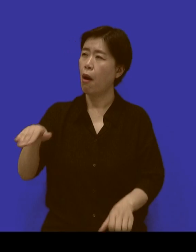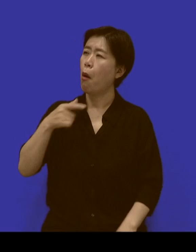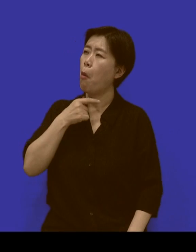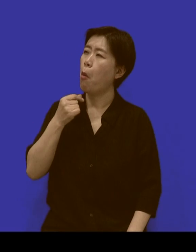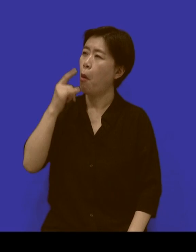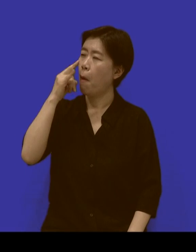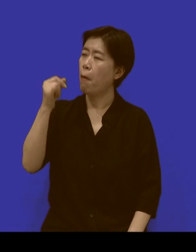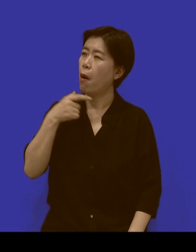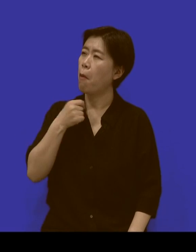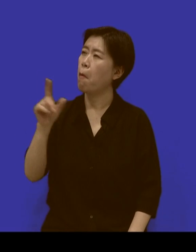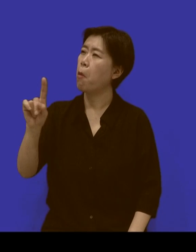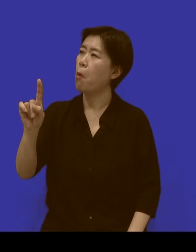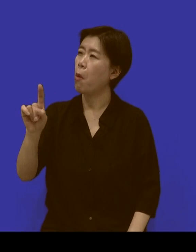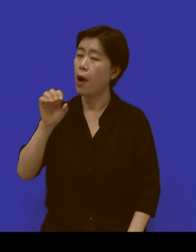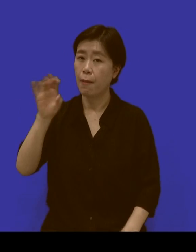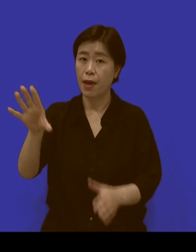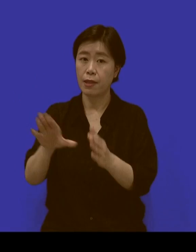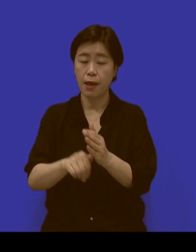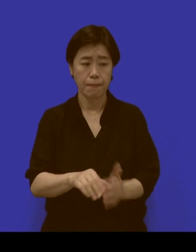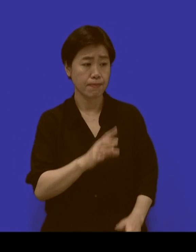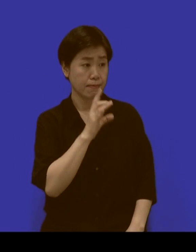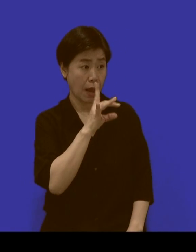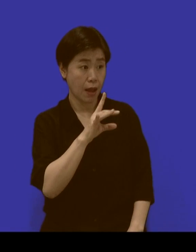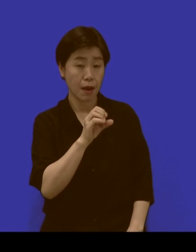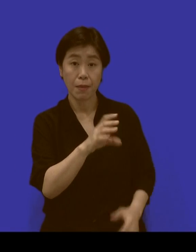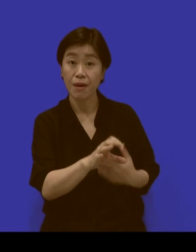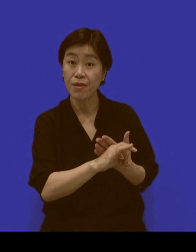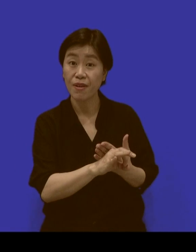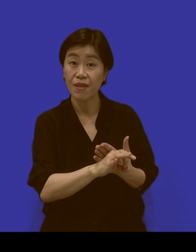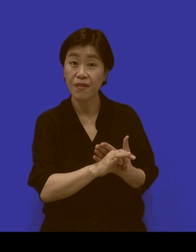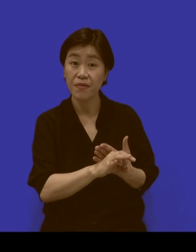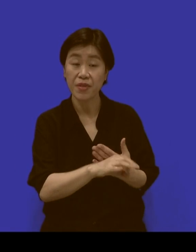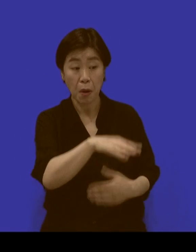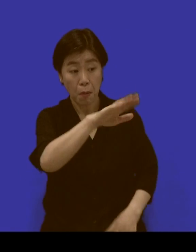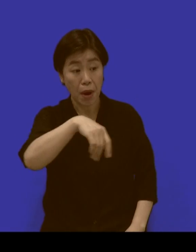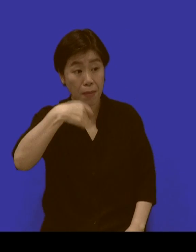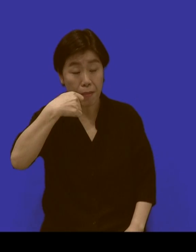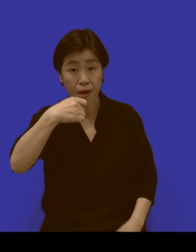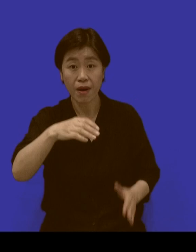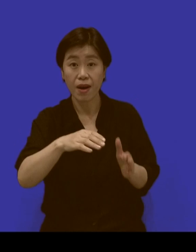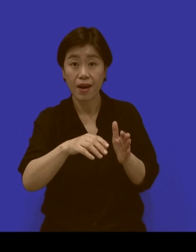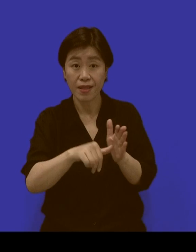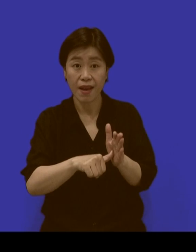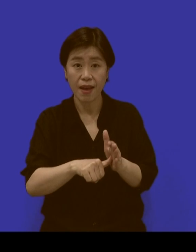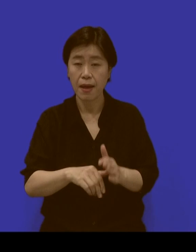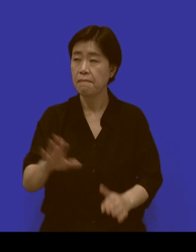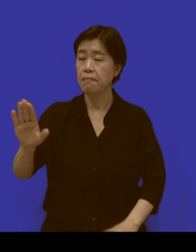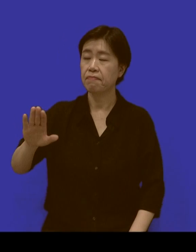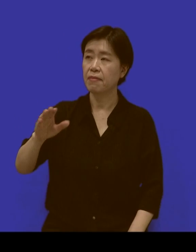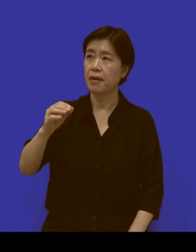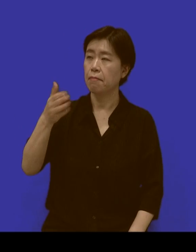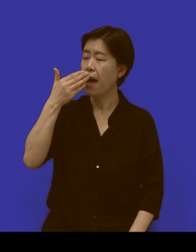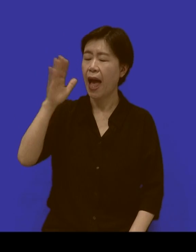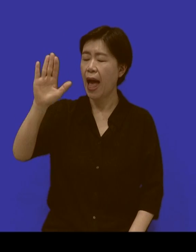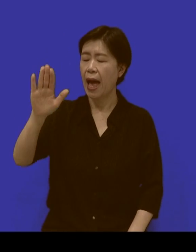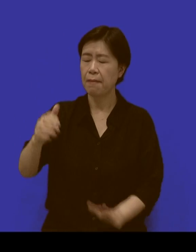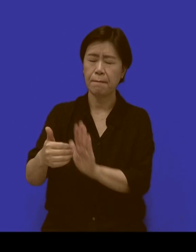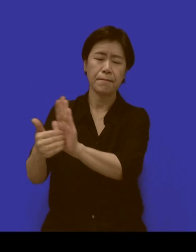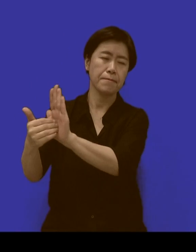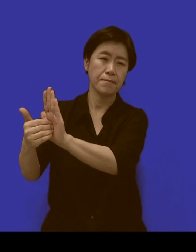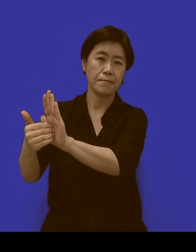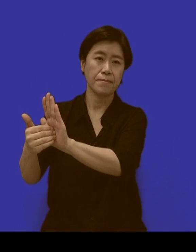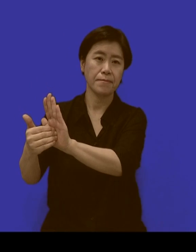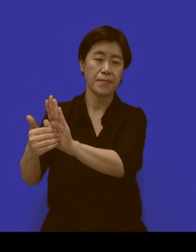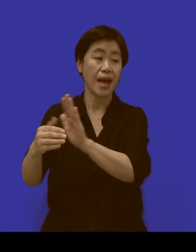밥 먹어라 그러면 밥 안 먹어 그러잖아요. 그래서 좀 밥 안 먹고 힘 없고 야위어가는 아들을 보면 어머니의 마음이